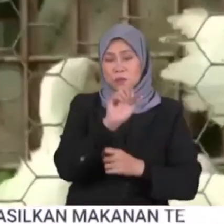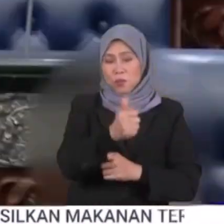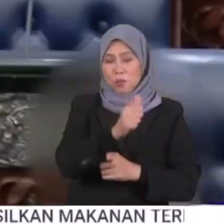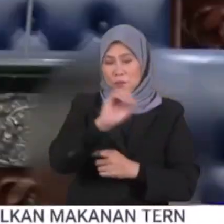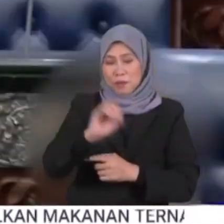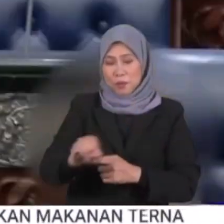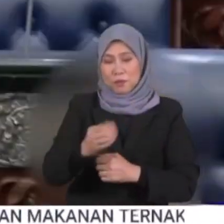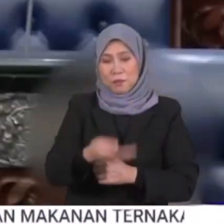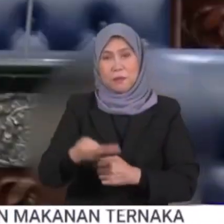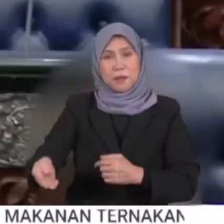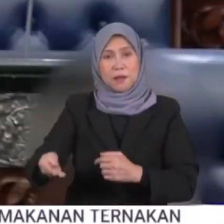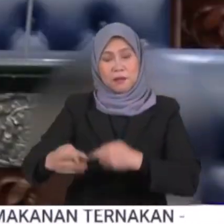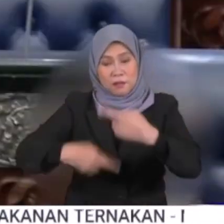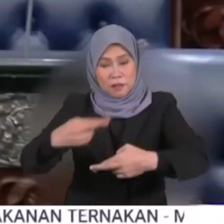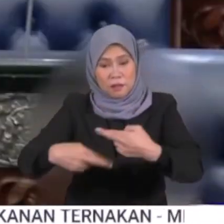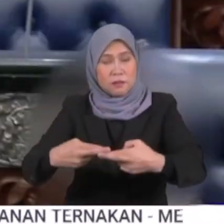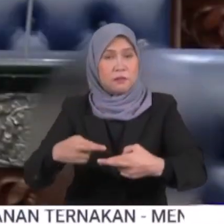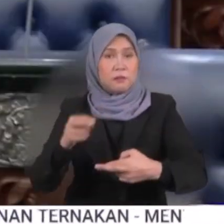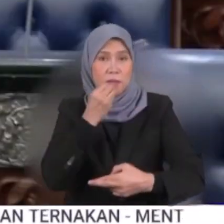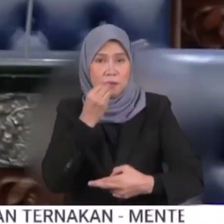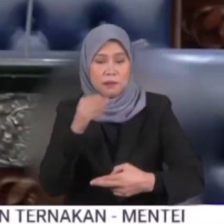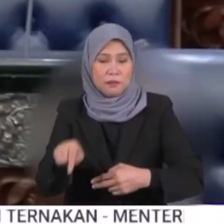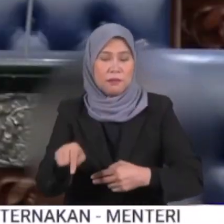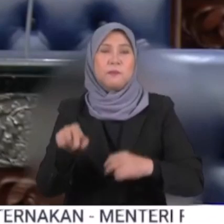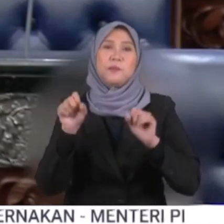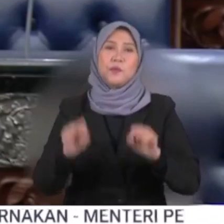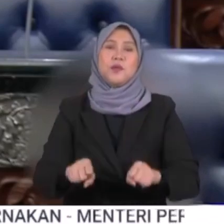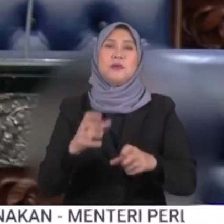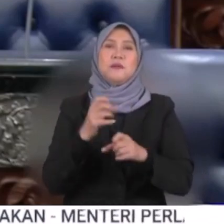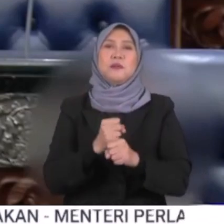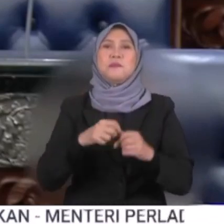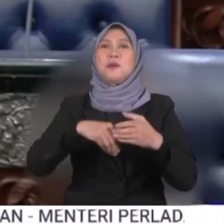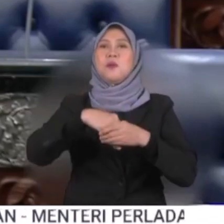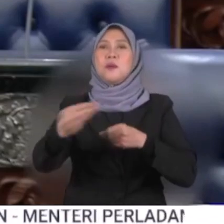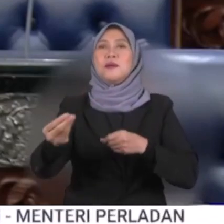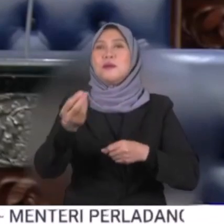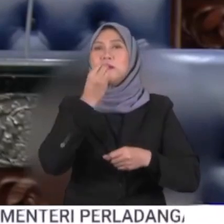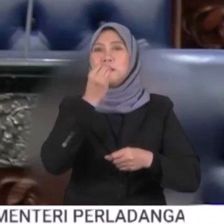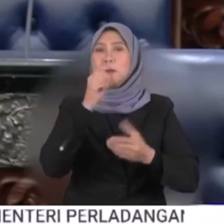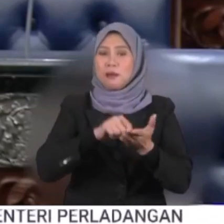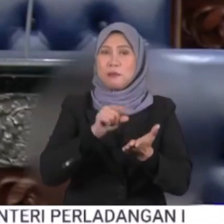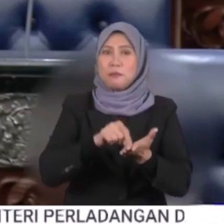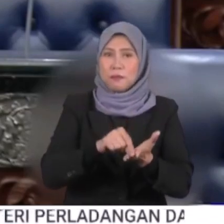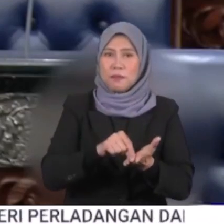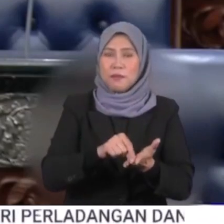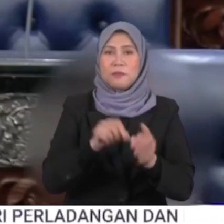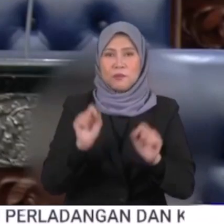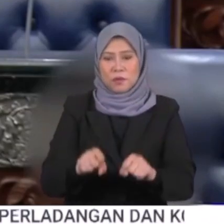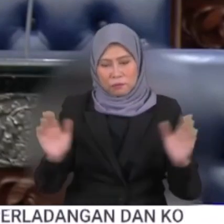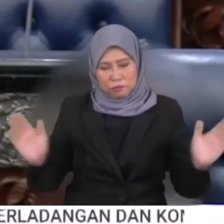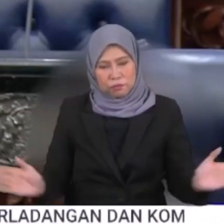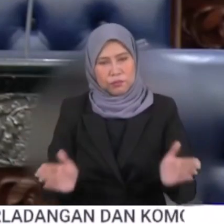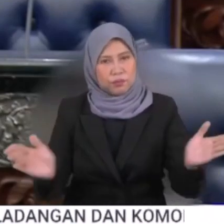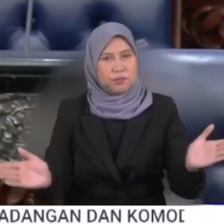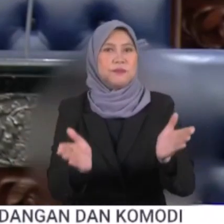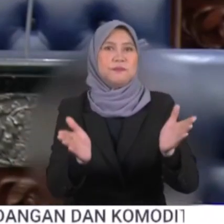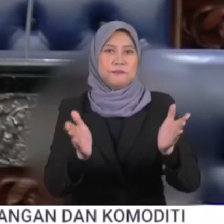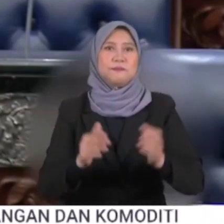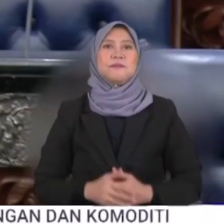10% daripada bahan ini, dia akan dapat insentif dari segi pengeluaran ayam ini, dan kita mungkin akan nak galakkan.